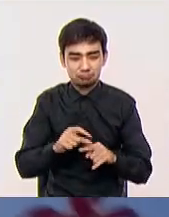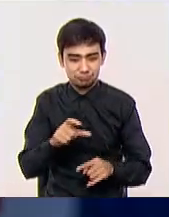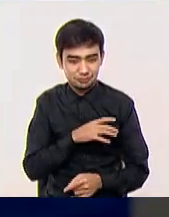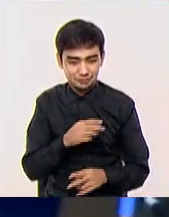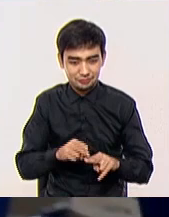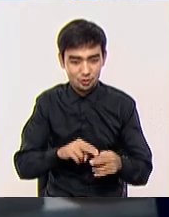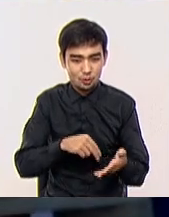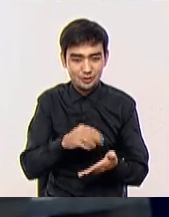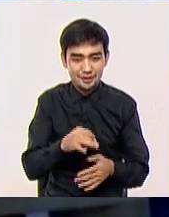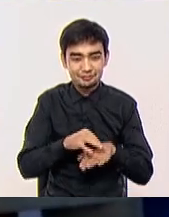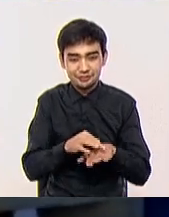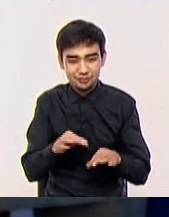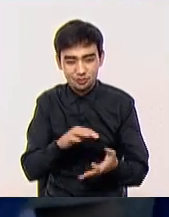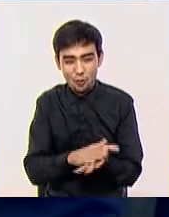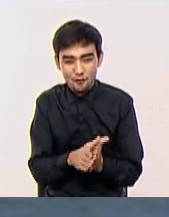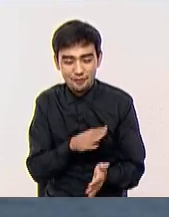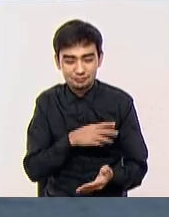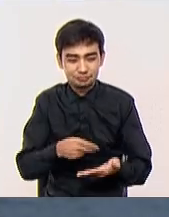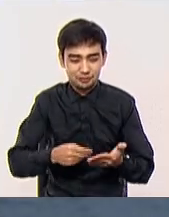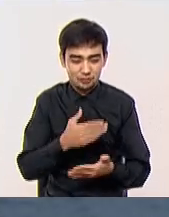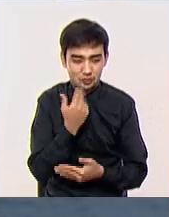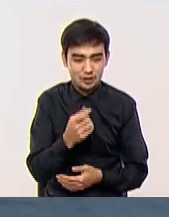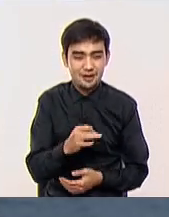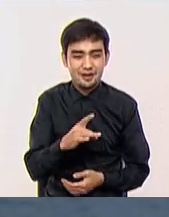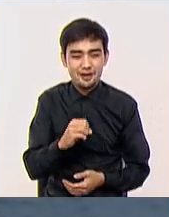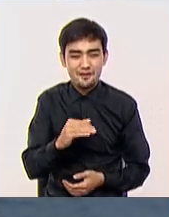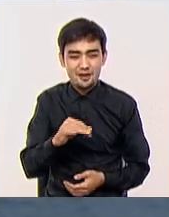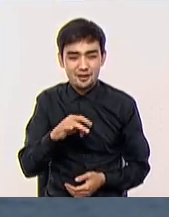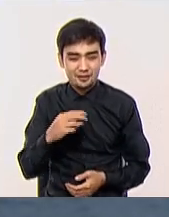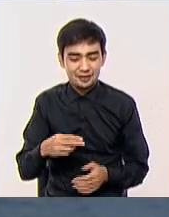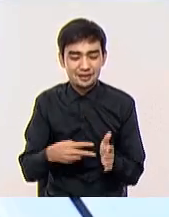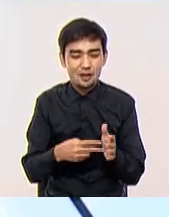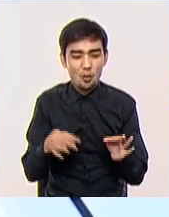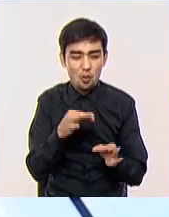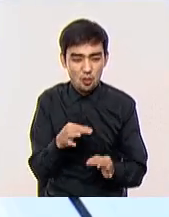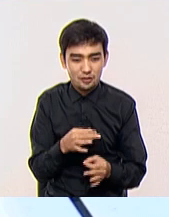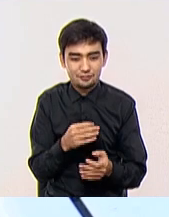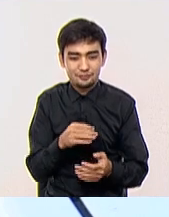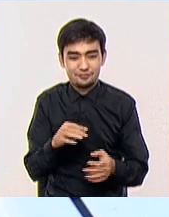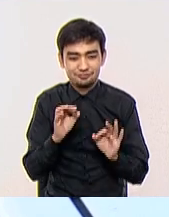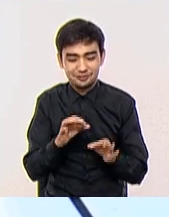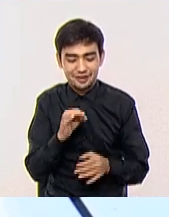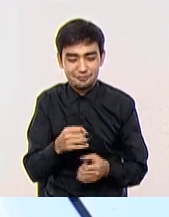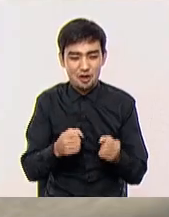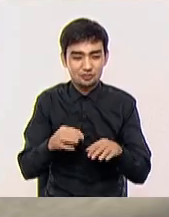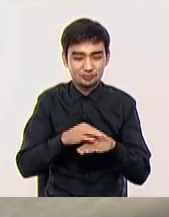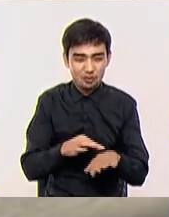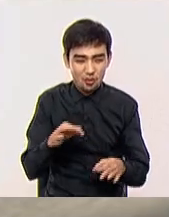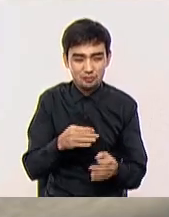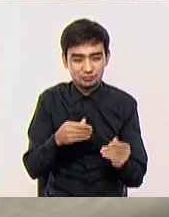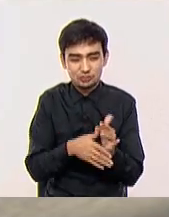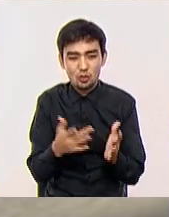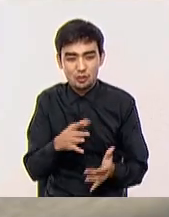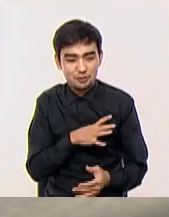немесе жеткізушілермен келісімшарт расталмаған. Референттік елдердегі бағалар туралы ақпарат пен көліктік және кедендік шығындар